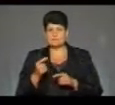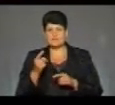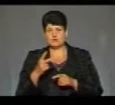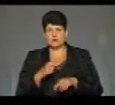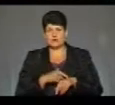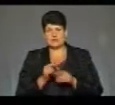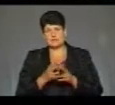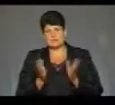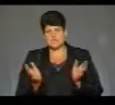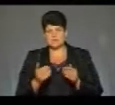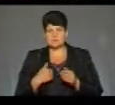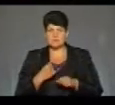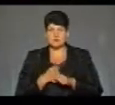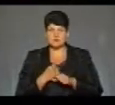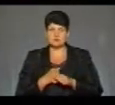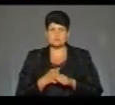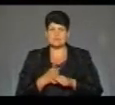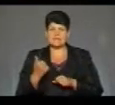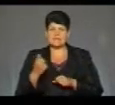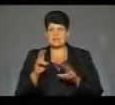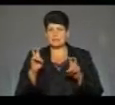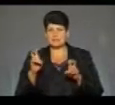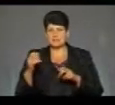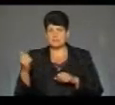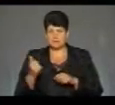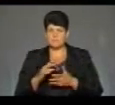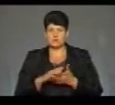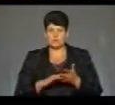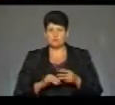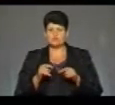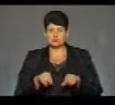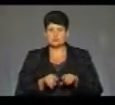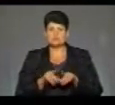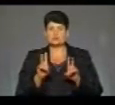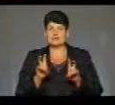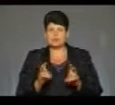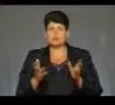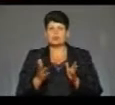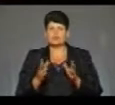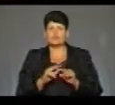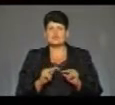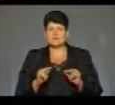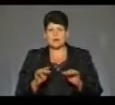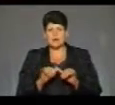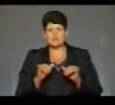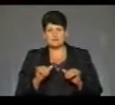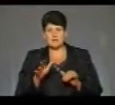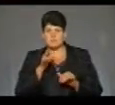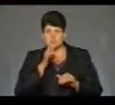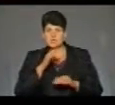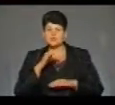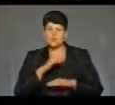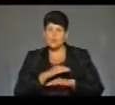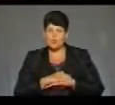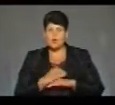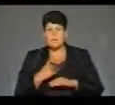більше. Ми працюємо за тематичними тижнями. Ми продовжуємо ту саму тему, яку вчителі розвивають під час уроку,